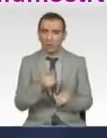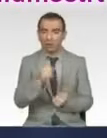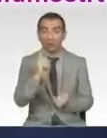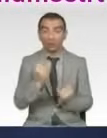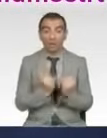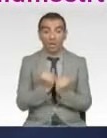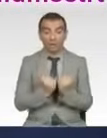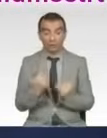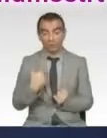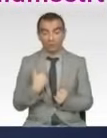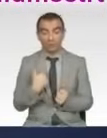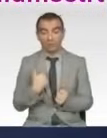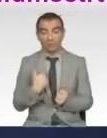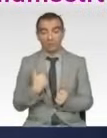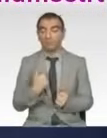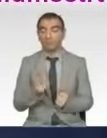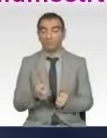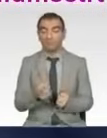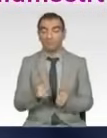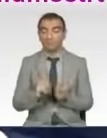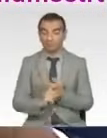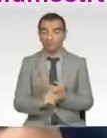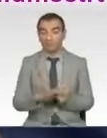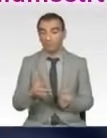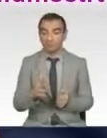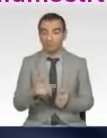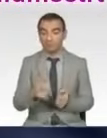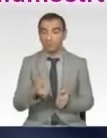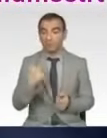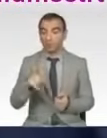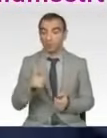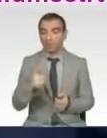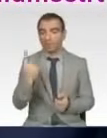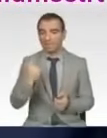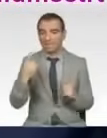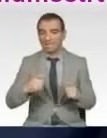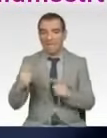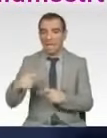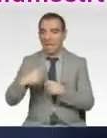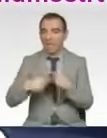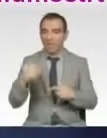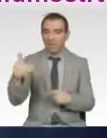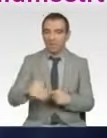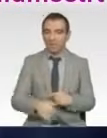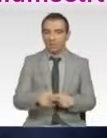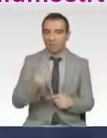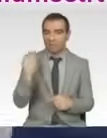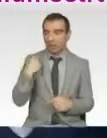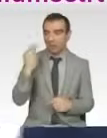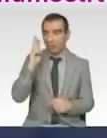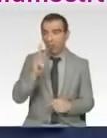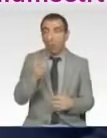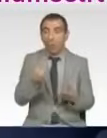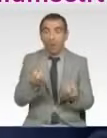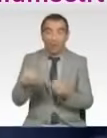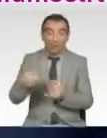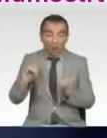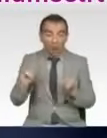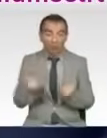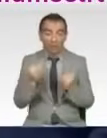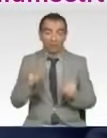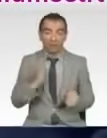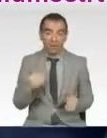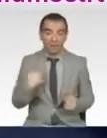9 kardeşiz. Maşallah. Ve bazen işte köyden ya da bir yerden bir akrabam geliyor. Yeni görüyorum yani o kadar kalabalığız ki.